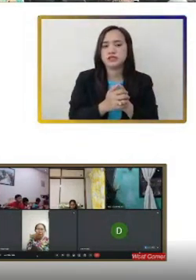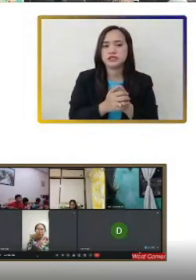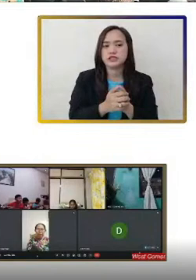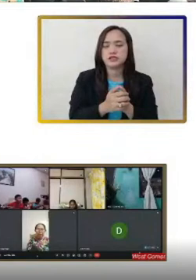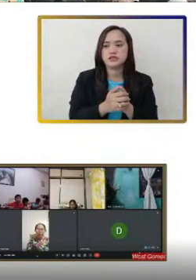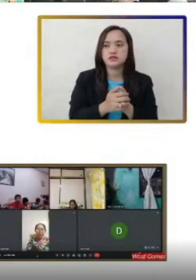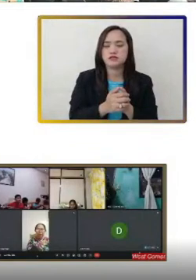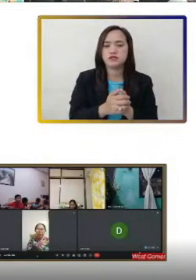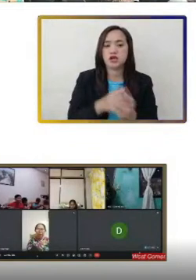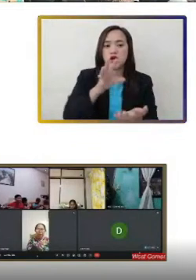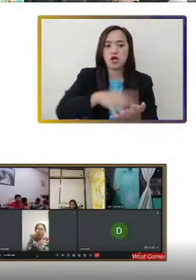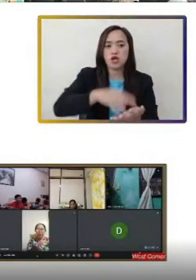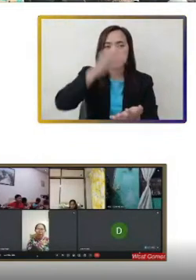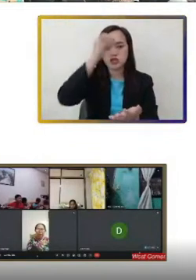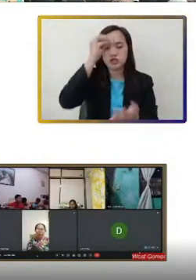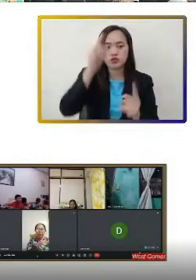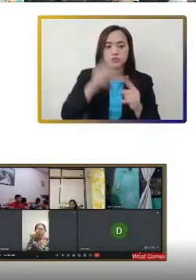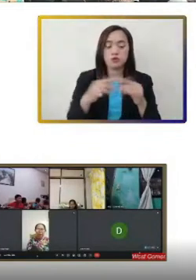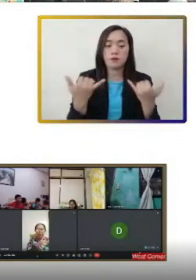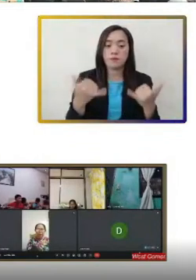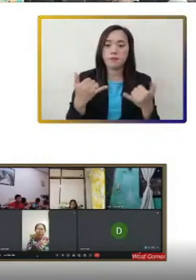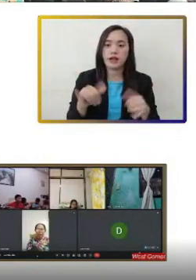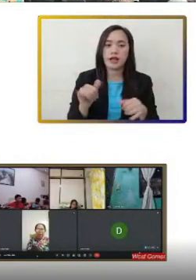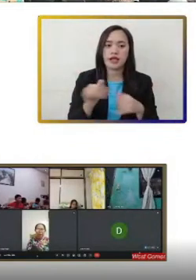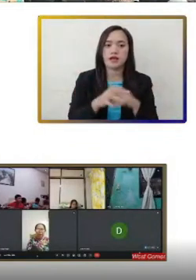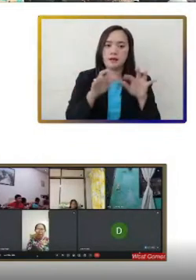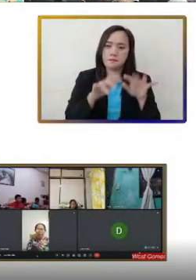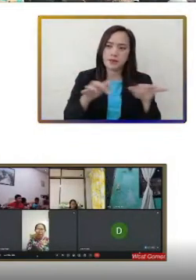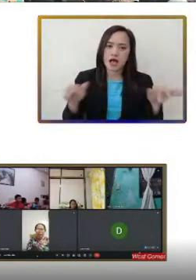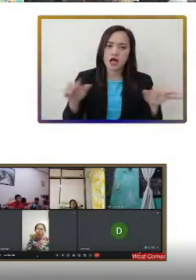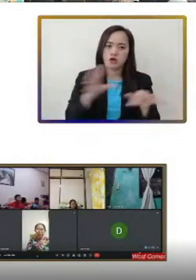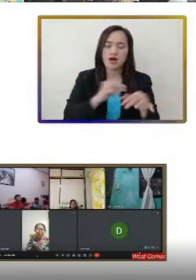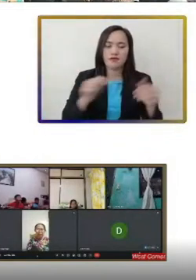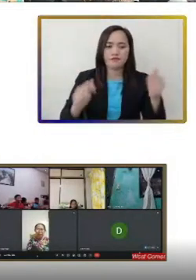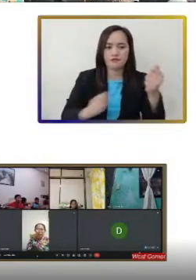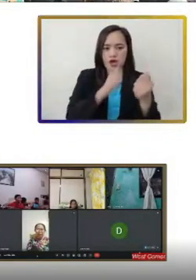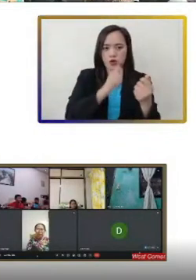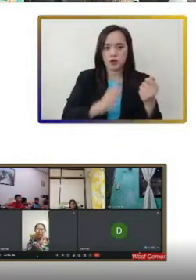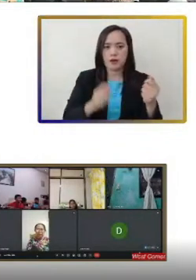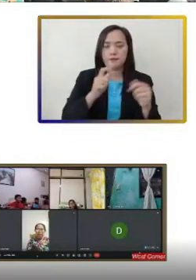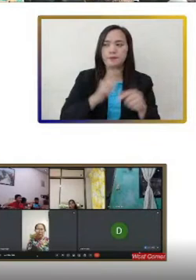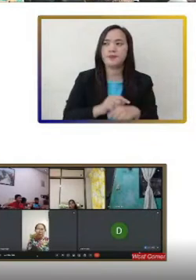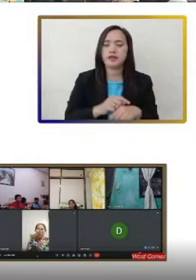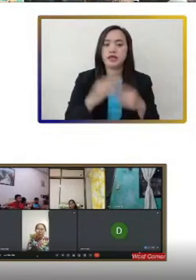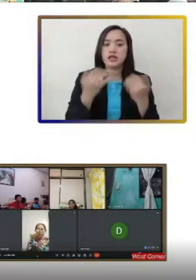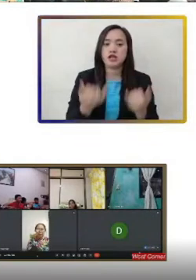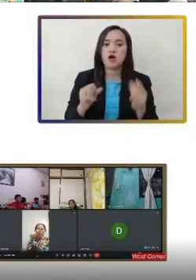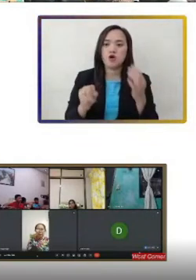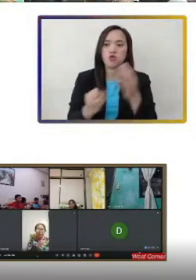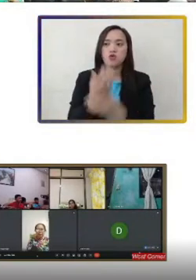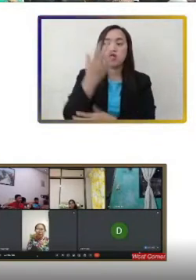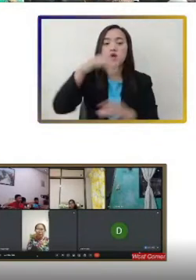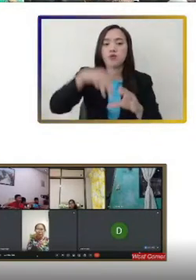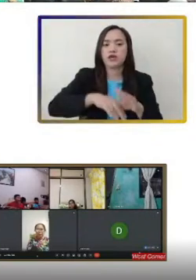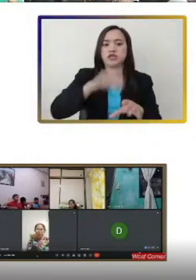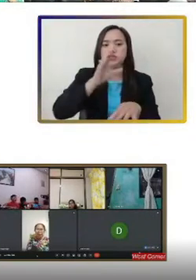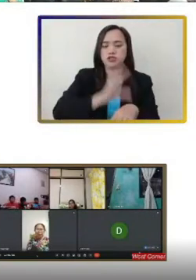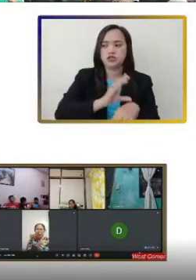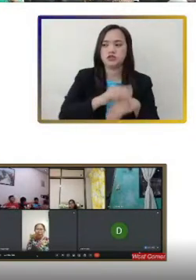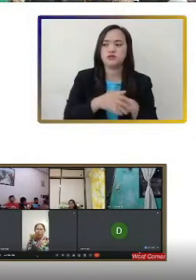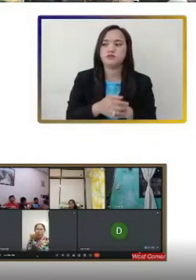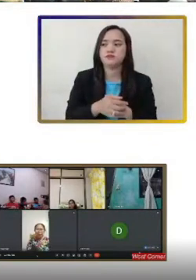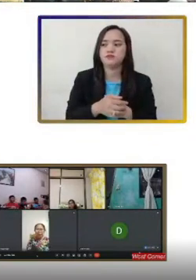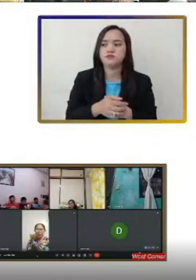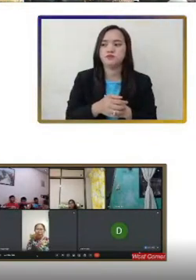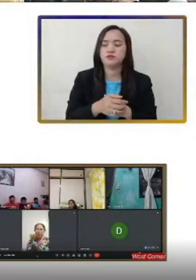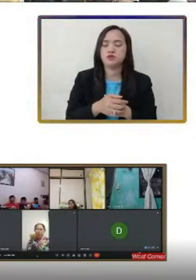Kaya, salamat sa Panginoon. Ano ho, yan po ang dapat po natin gawin. Ipagpatuloy po natin yan. So imagine, hanggang ngayon, for